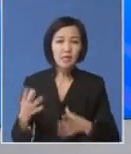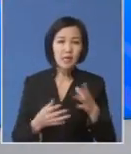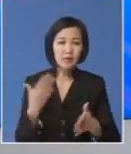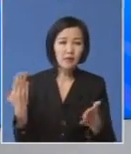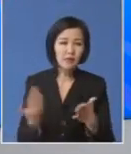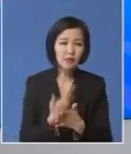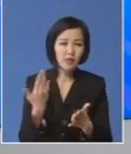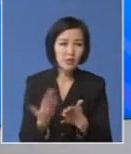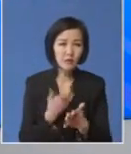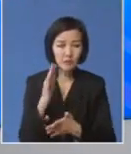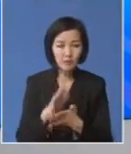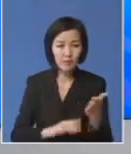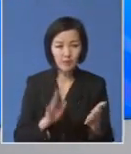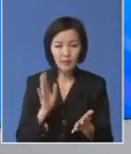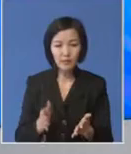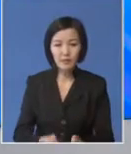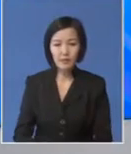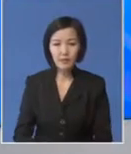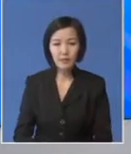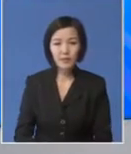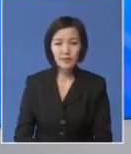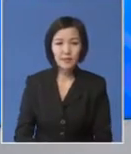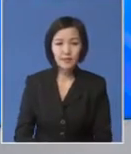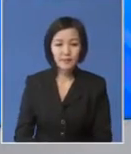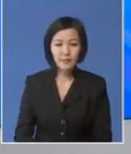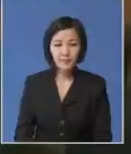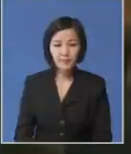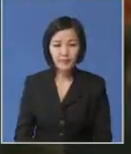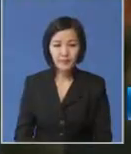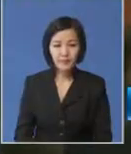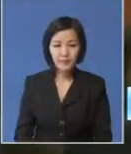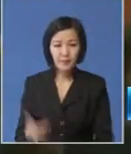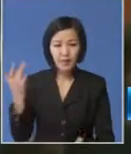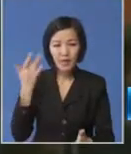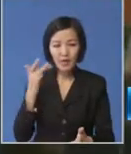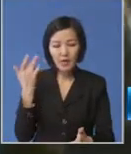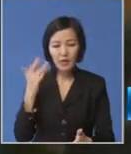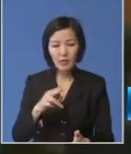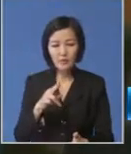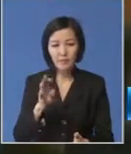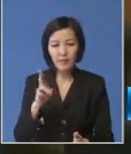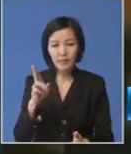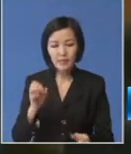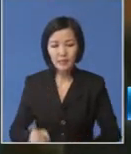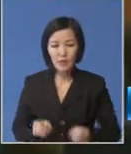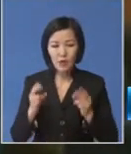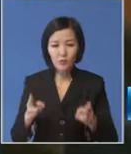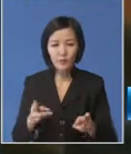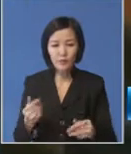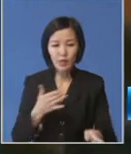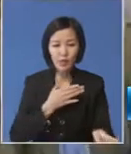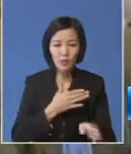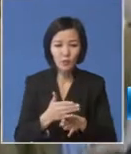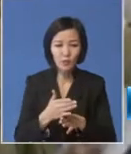Шартараптағы ақпараттардан хабардар болыңыздар кезек жаһан жаңалықтарында. Ақш үкіметі Пәкістанға қауіпсіздік саласына бөлінетін қаржылай